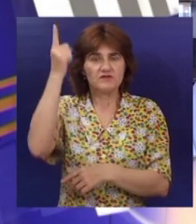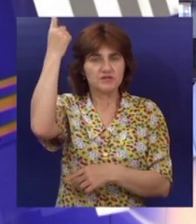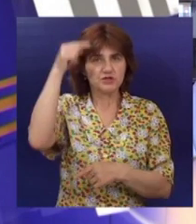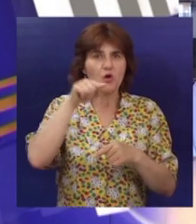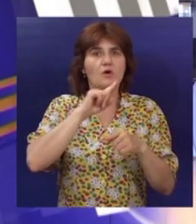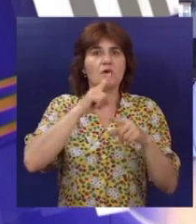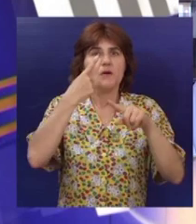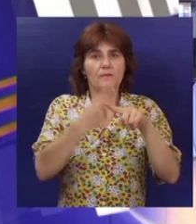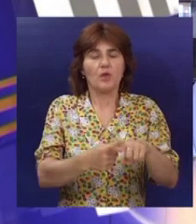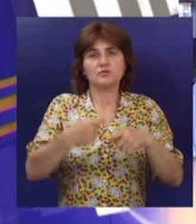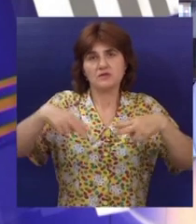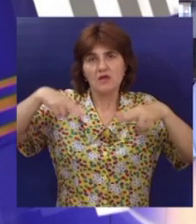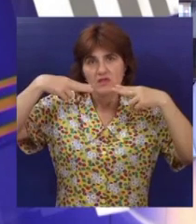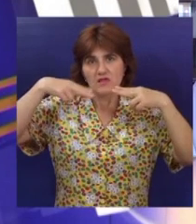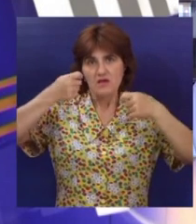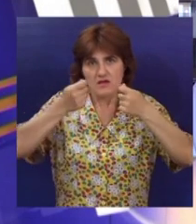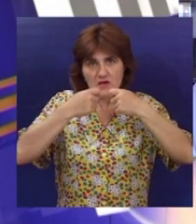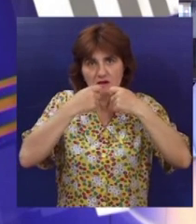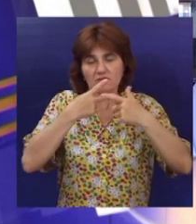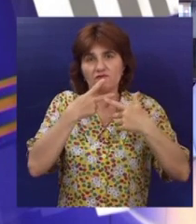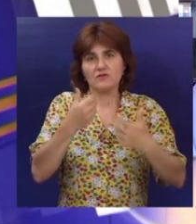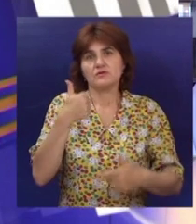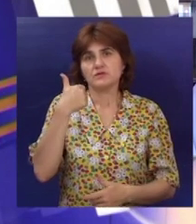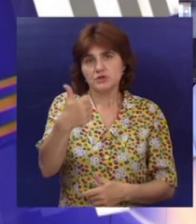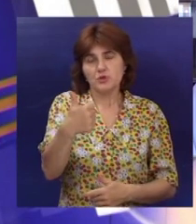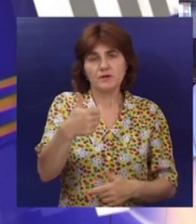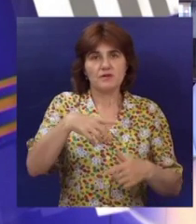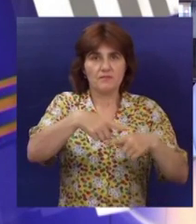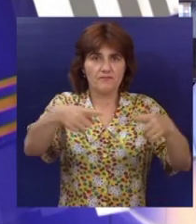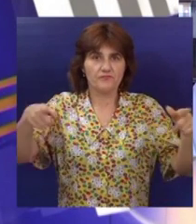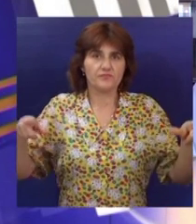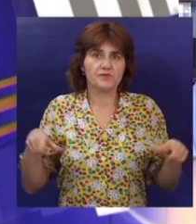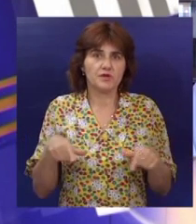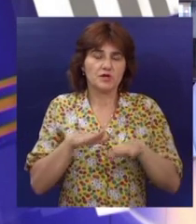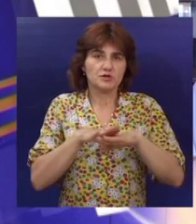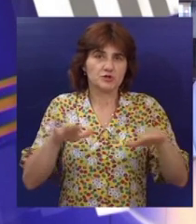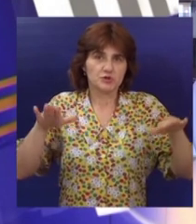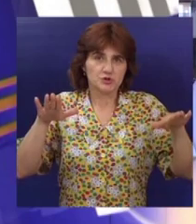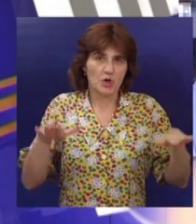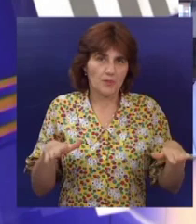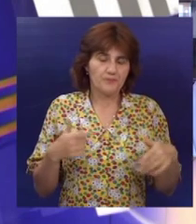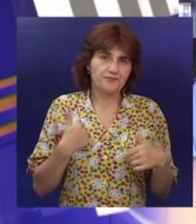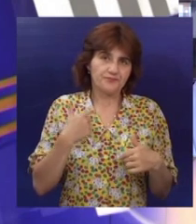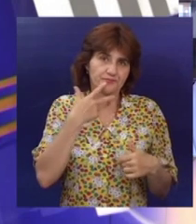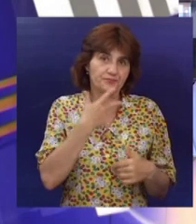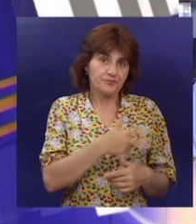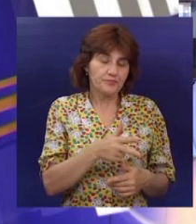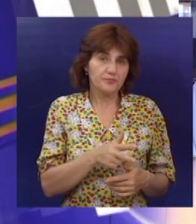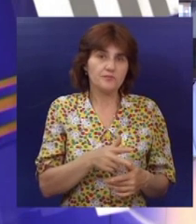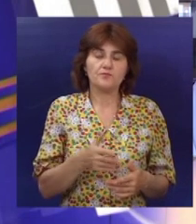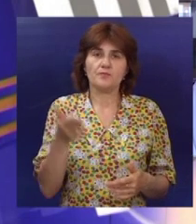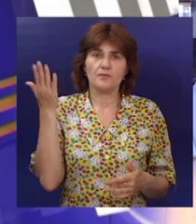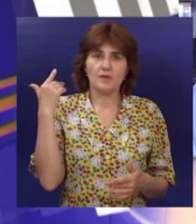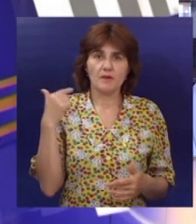to je klasični restoran po svom ustrojstvu i trenutno smatram da imamo najbolji švedski sto u Subotici. Međutim, imamo još jednu